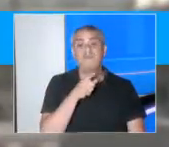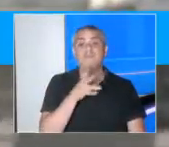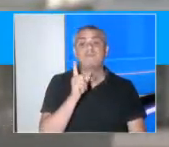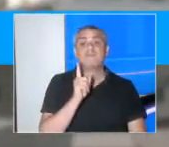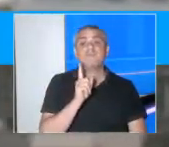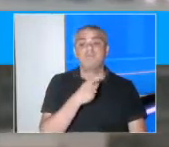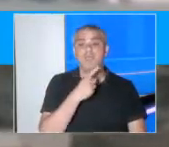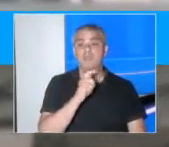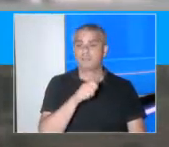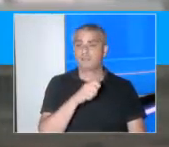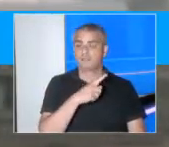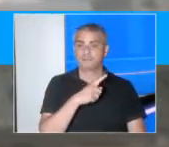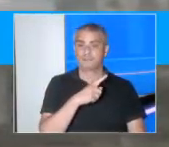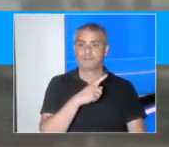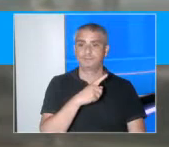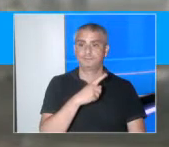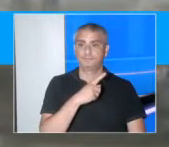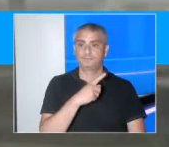ובכנסת,